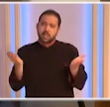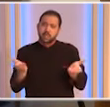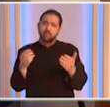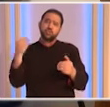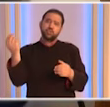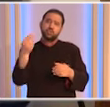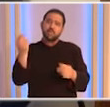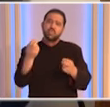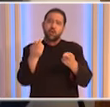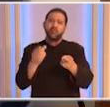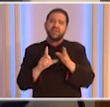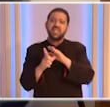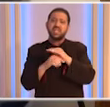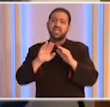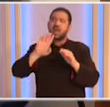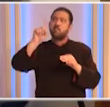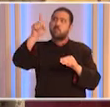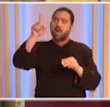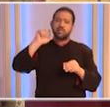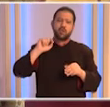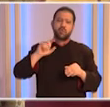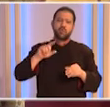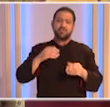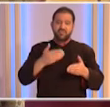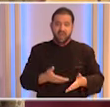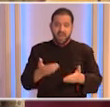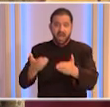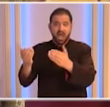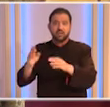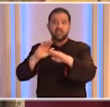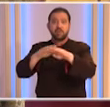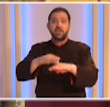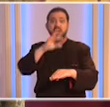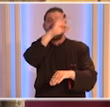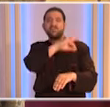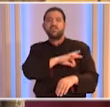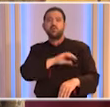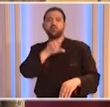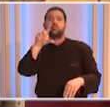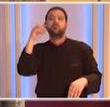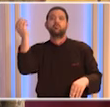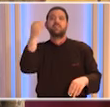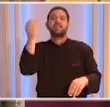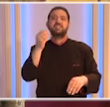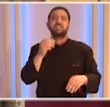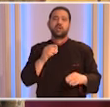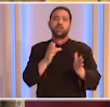sunt trimis de Dumnezeu și vei naște pe Fiul lui Dumnezeu,